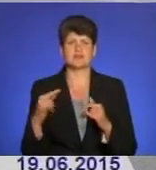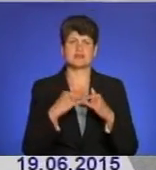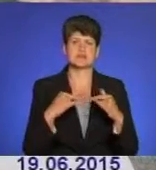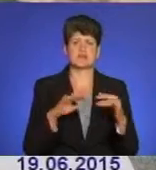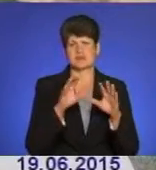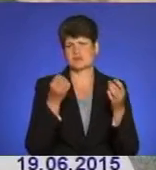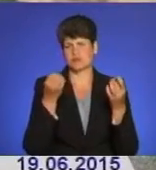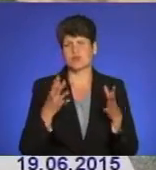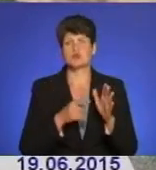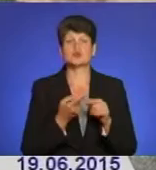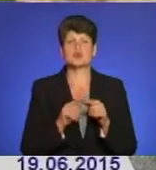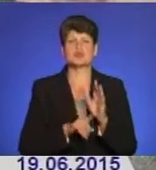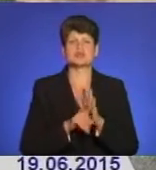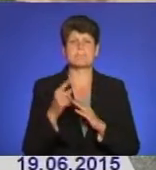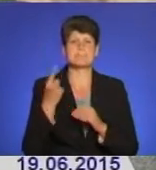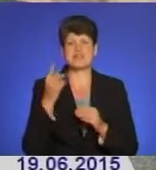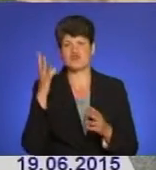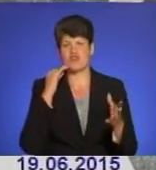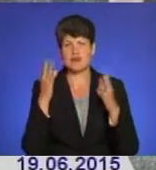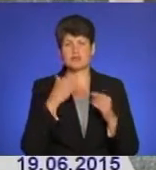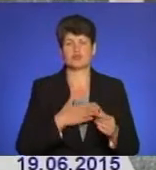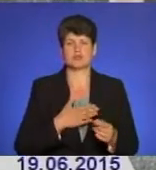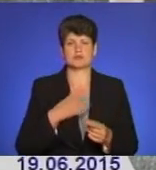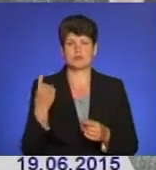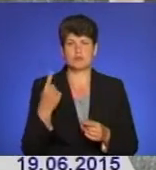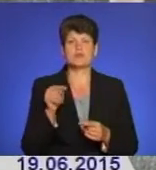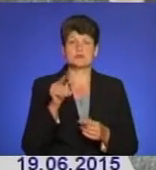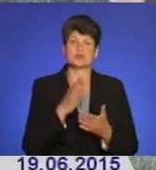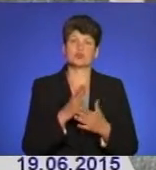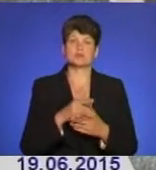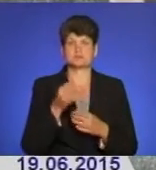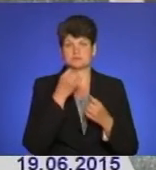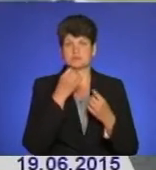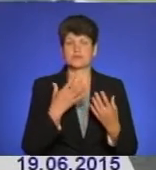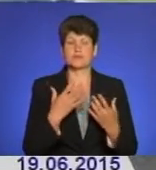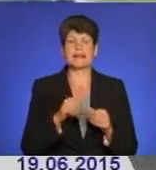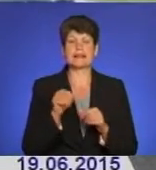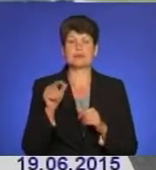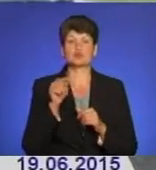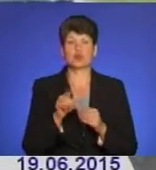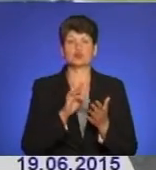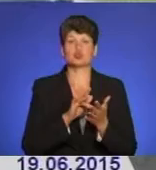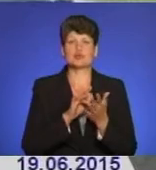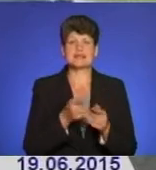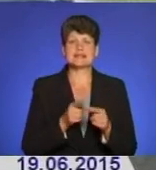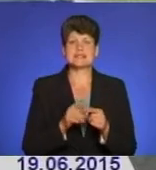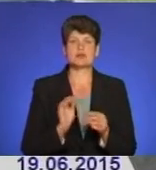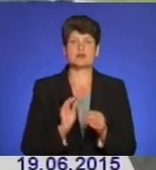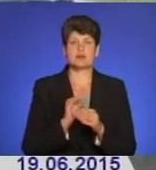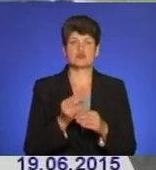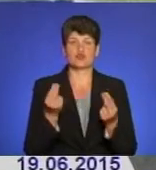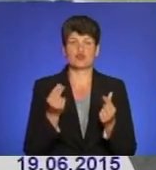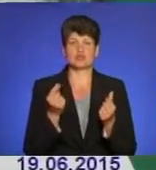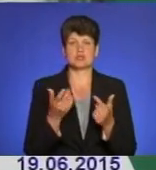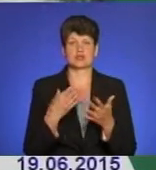цього починаються перші враження про наш край людей. І вони мають бути позитивними. Окрім того, туристи – це додаткові кошти до